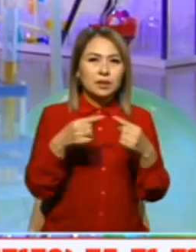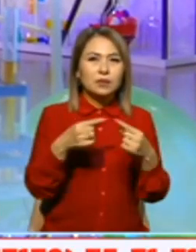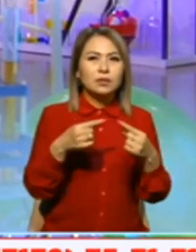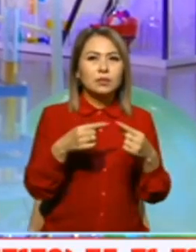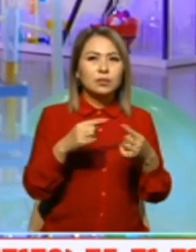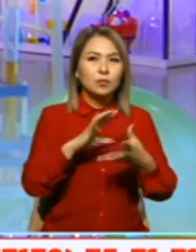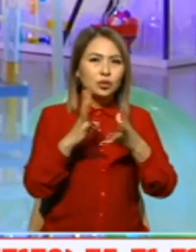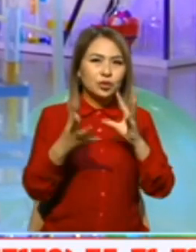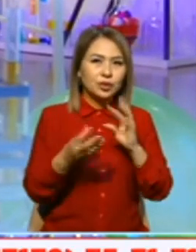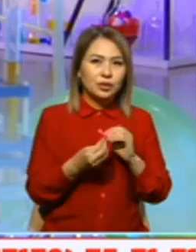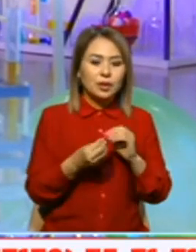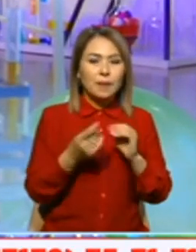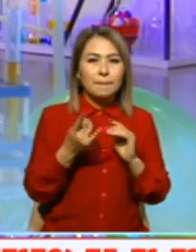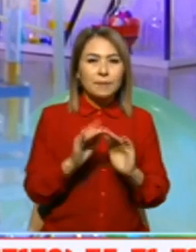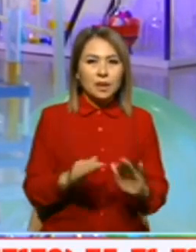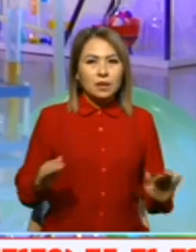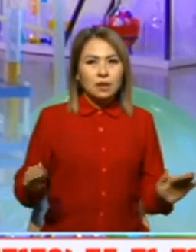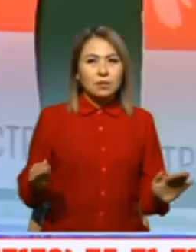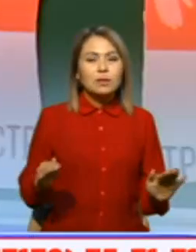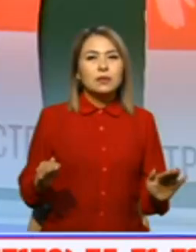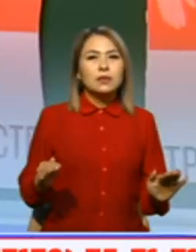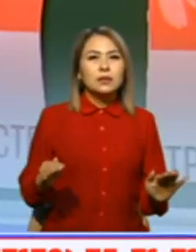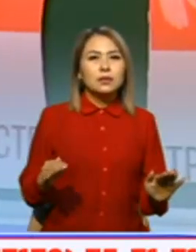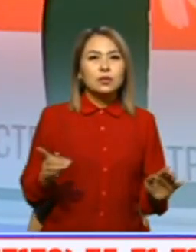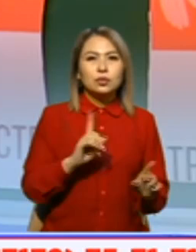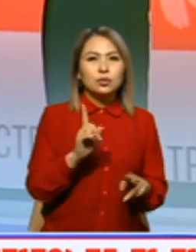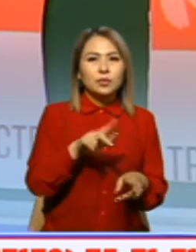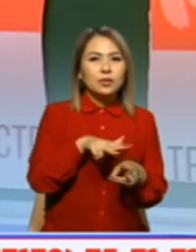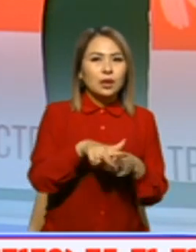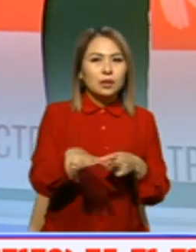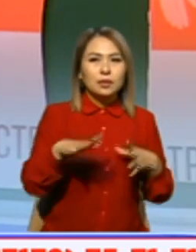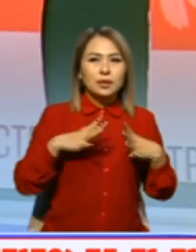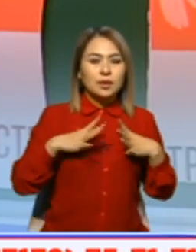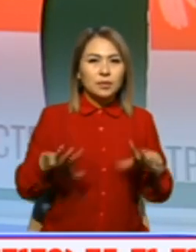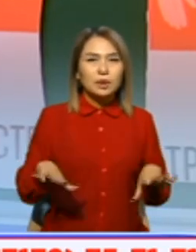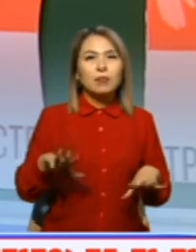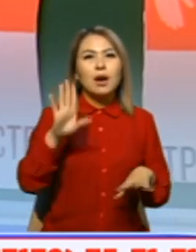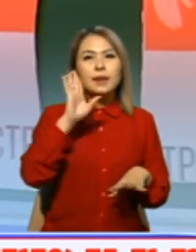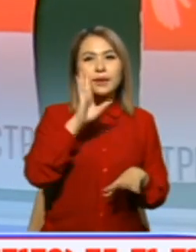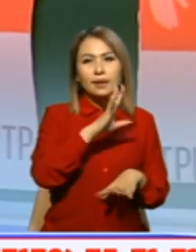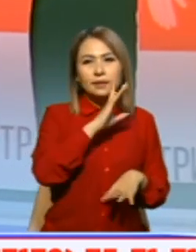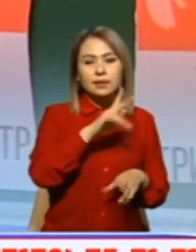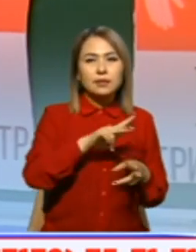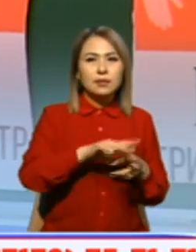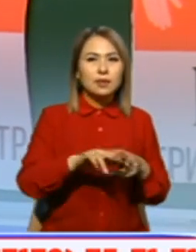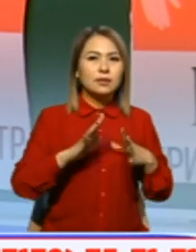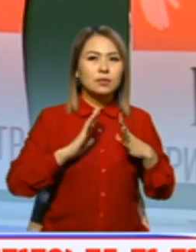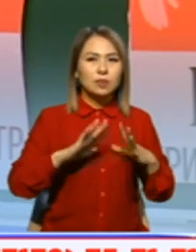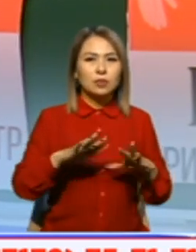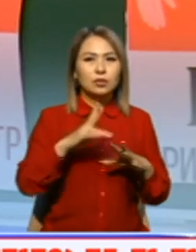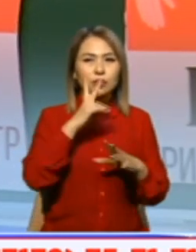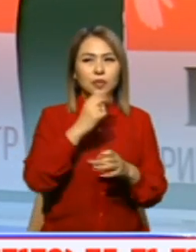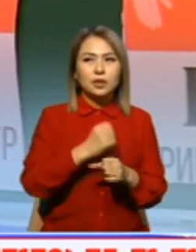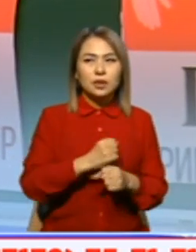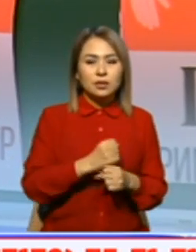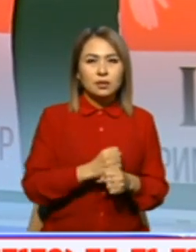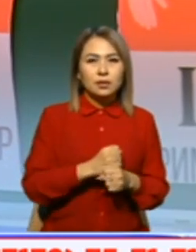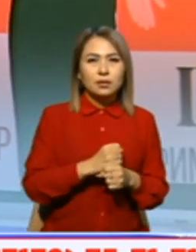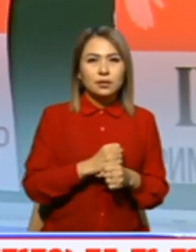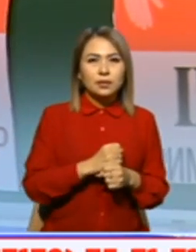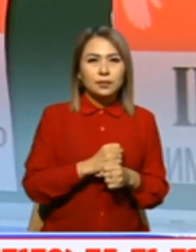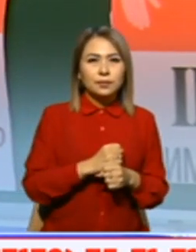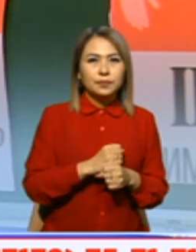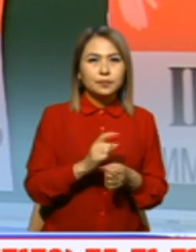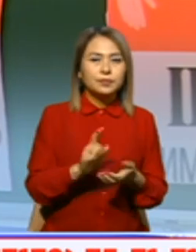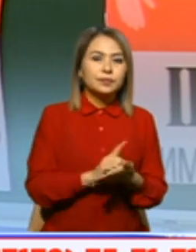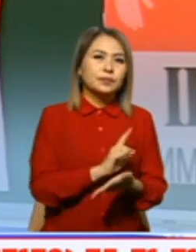мөлшерде балаға зиян тигізбейтін, анаға да зиян тигізбейтін қадағалап отырып жасалынады.